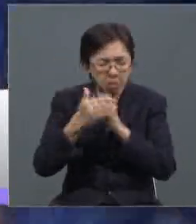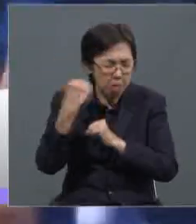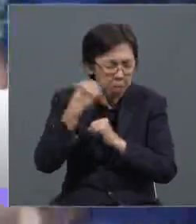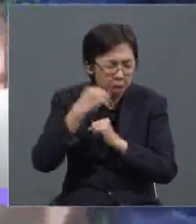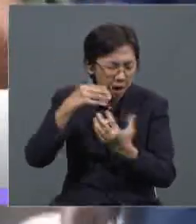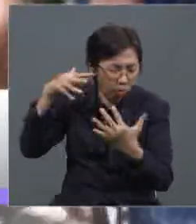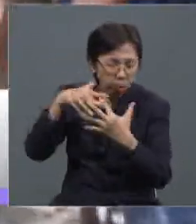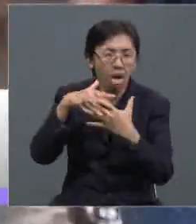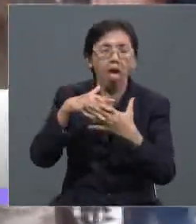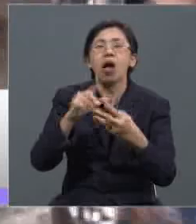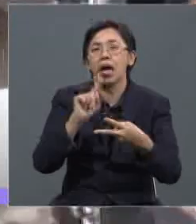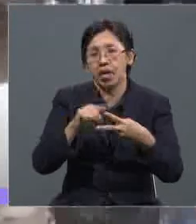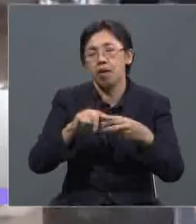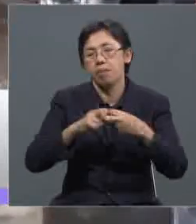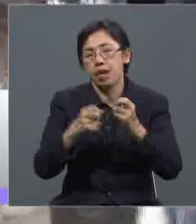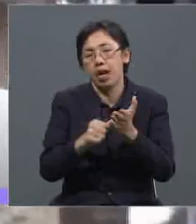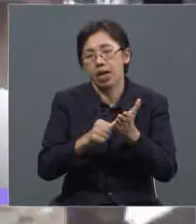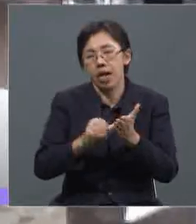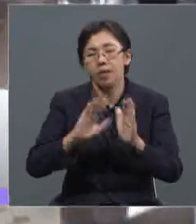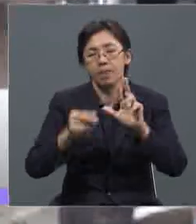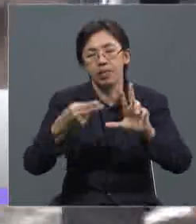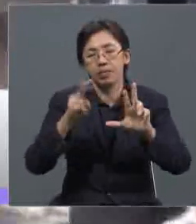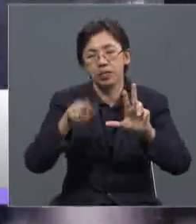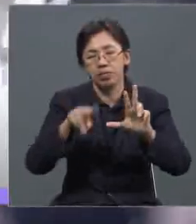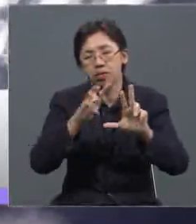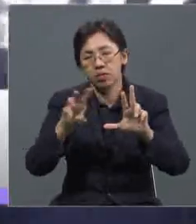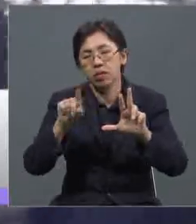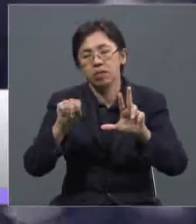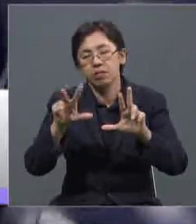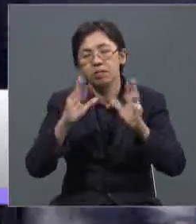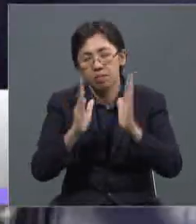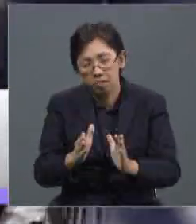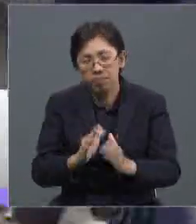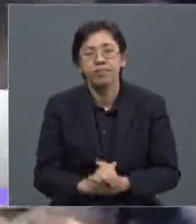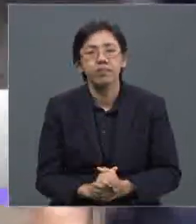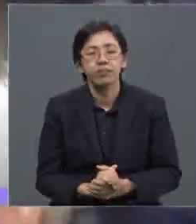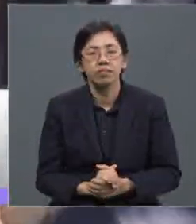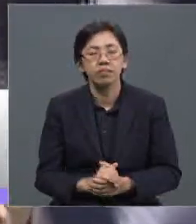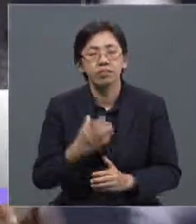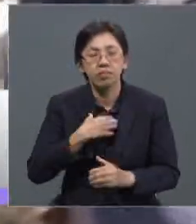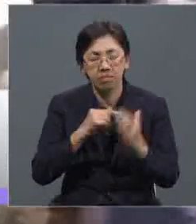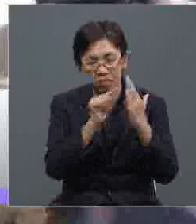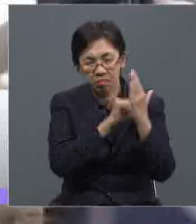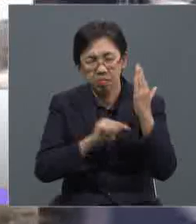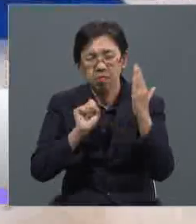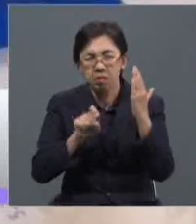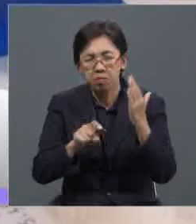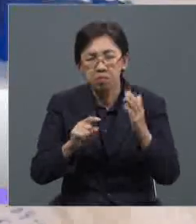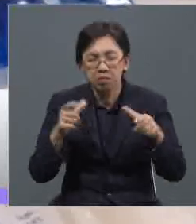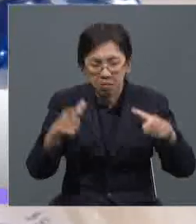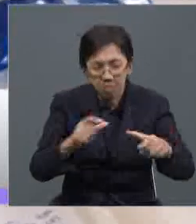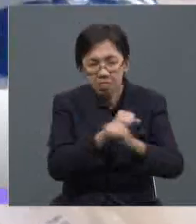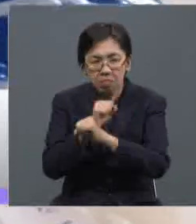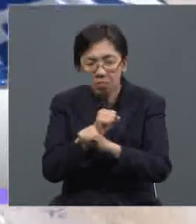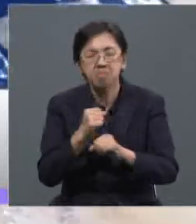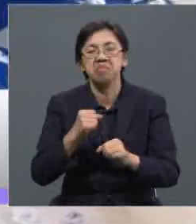การรุนแรงซึ่งมีเป้าหมายจำนวน 32,623 รายและการกำหนดพื้นที่เร่งด่วนเพื่อซีลพื้นที่สกัดกั้นย